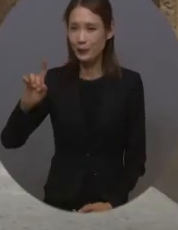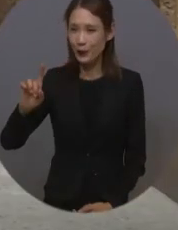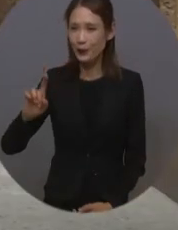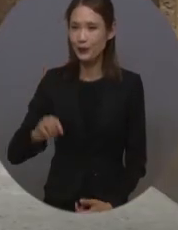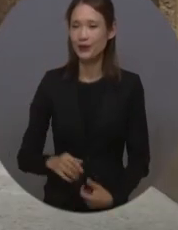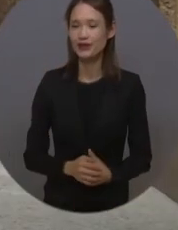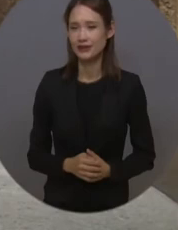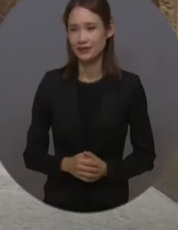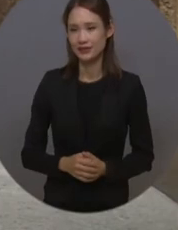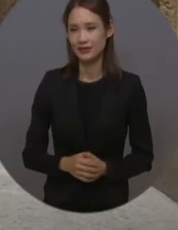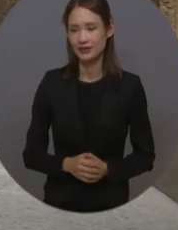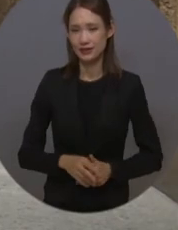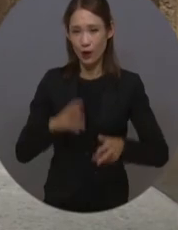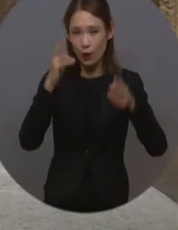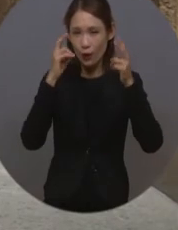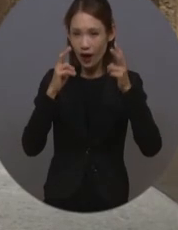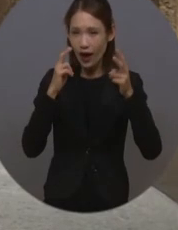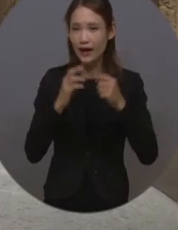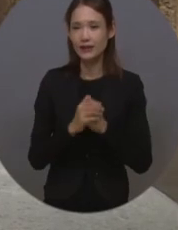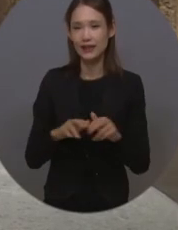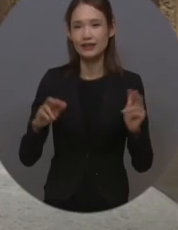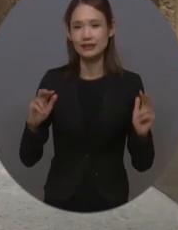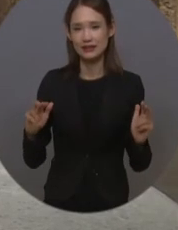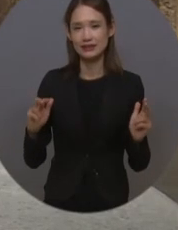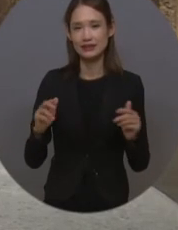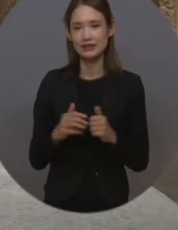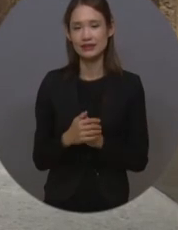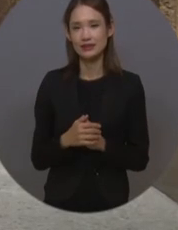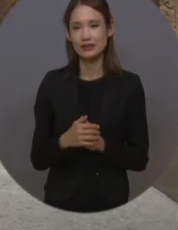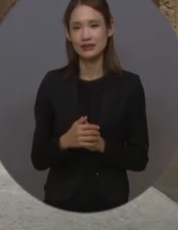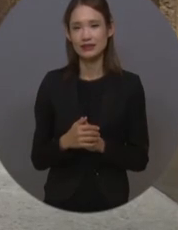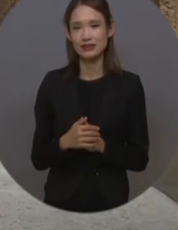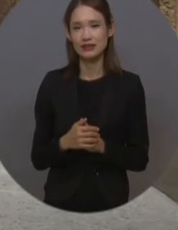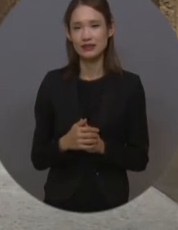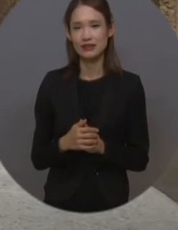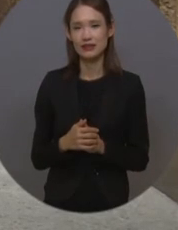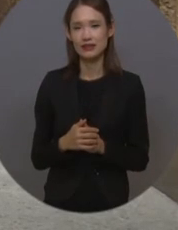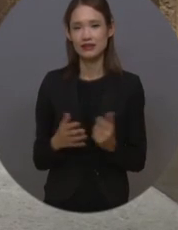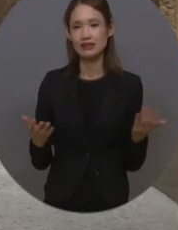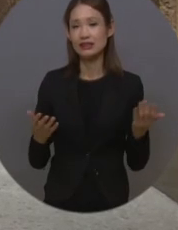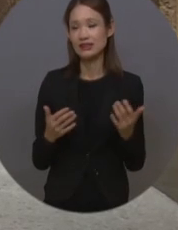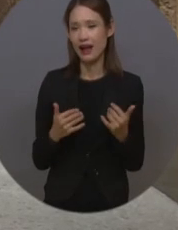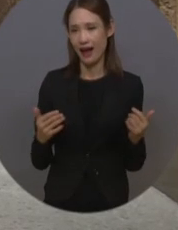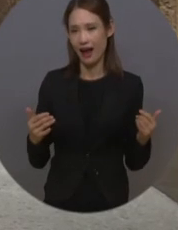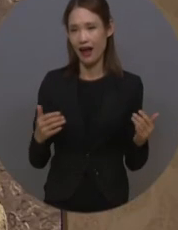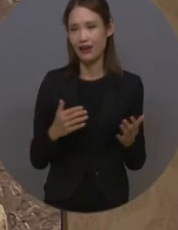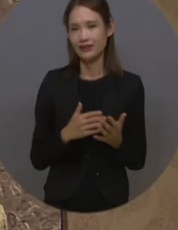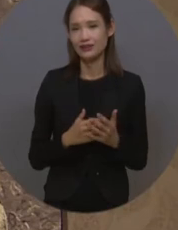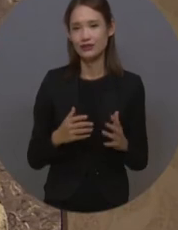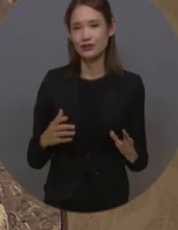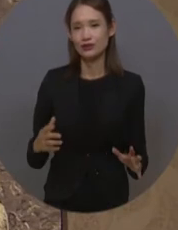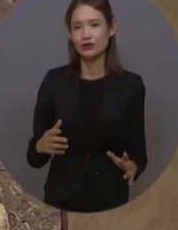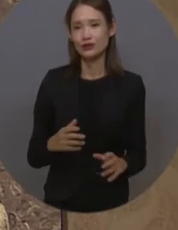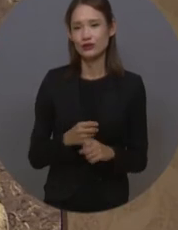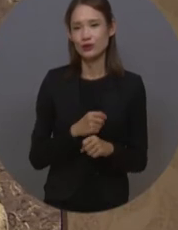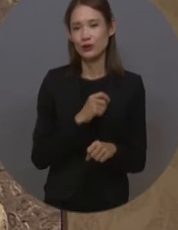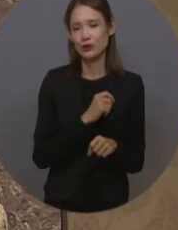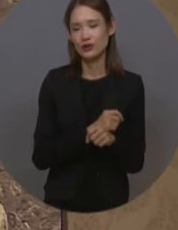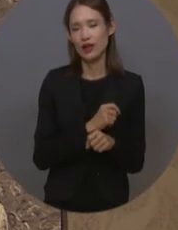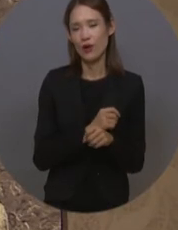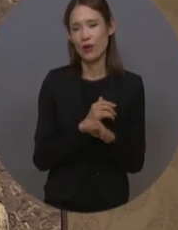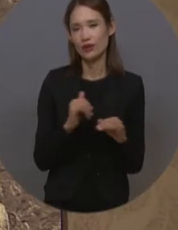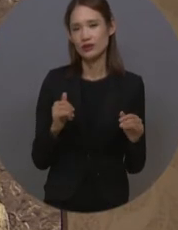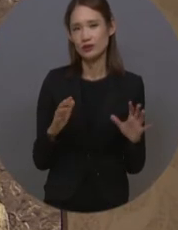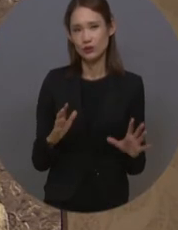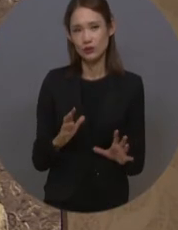이 회사가 지금 와서 일하시는 분들이 지금 총 이제 장애